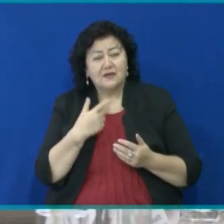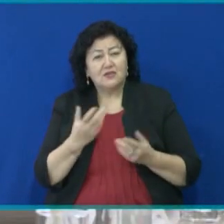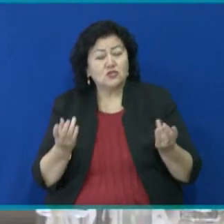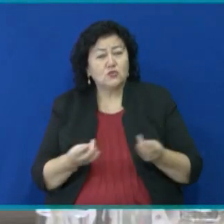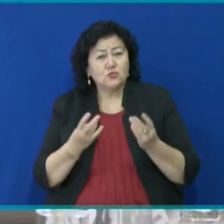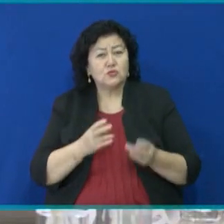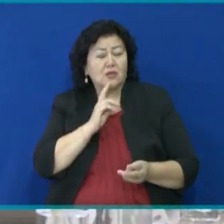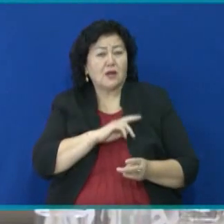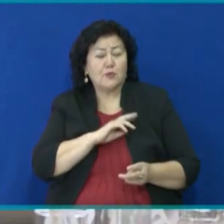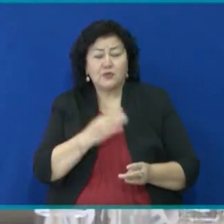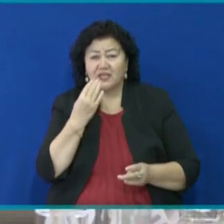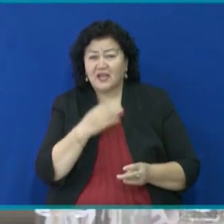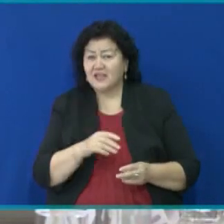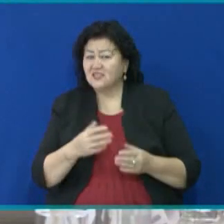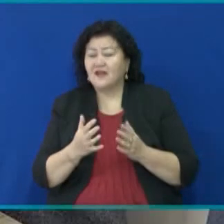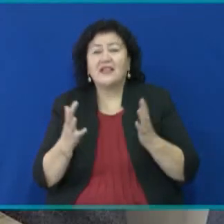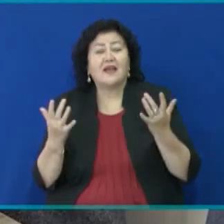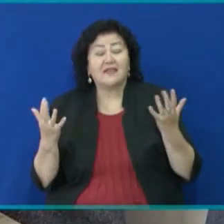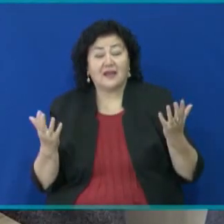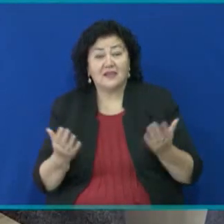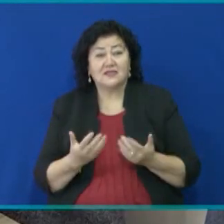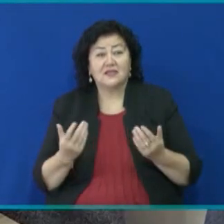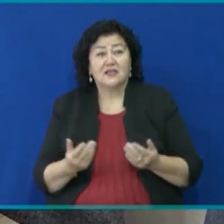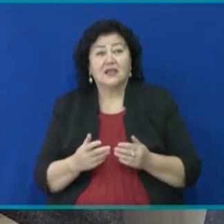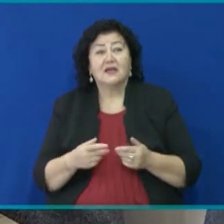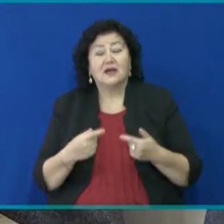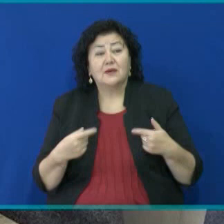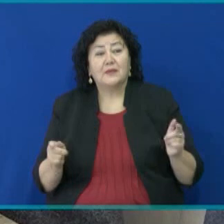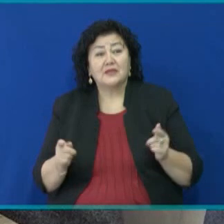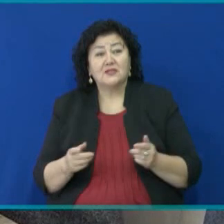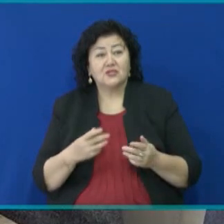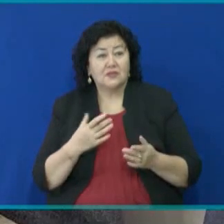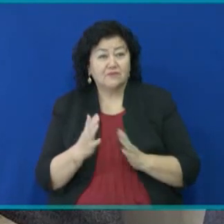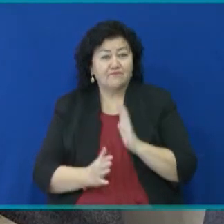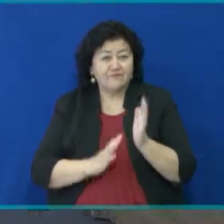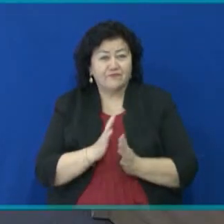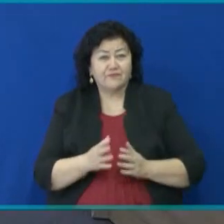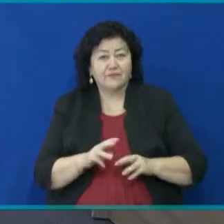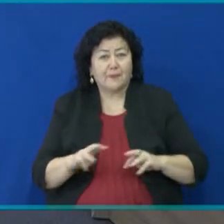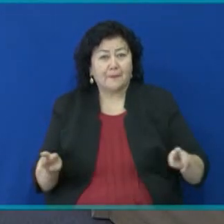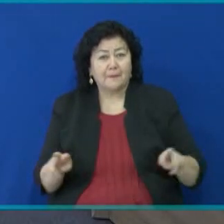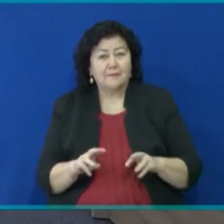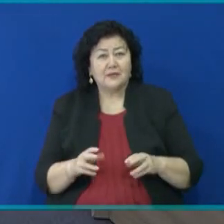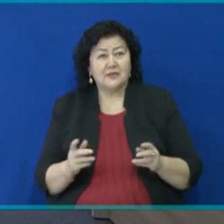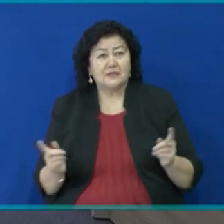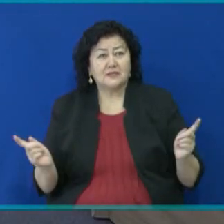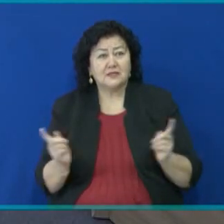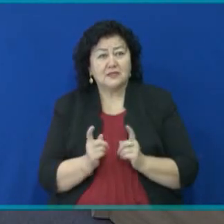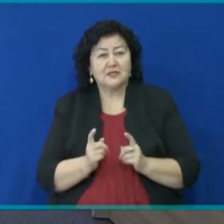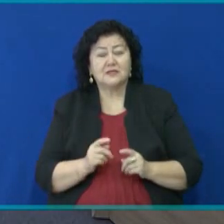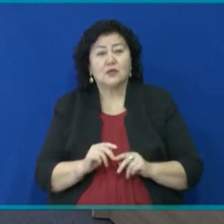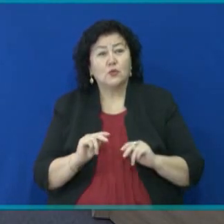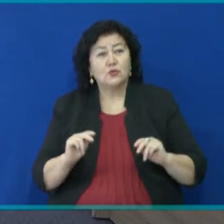жасау қажеттігі айтылып, жекеменшік университеттердің артықшылықтары жайлы сөз қозғалды. Сонымен қатар министр оқытушылар мен